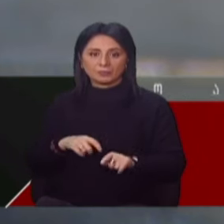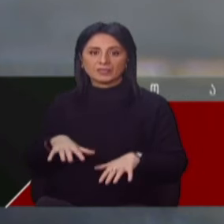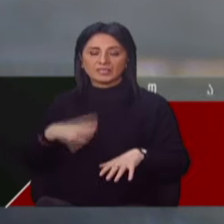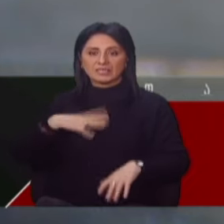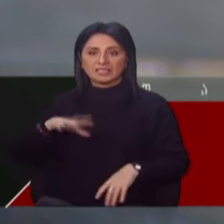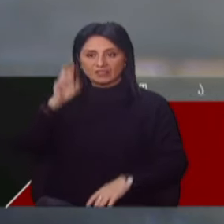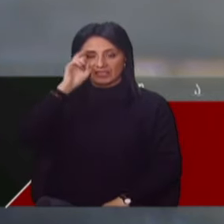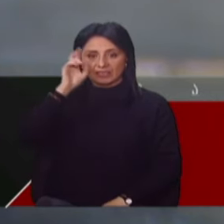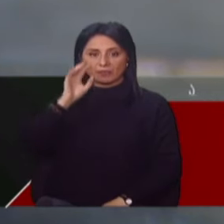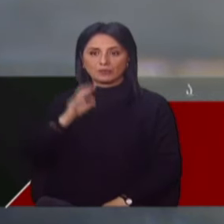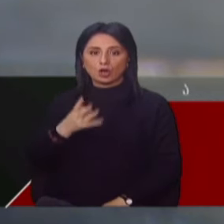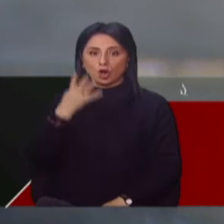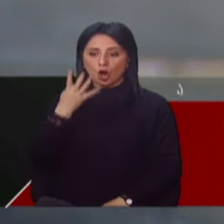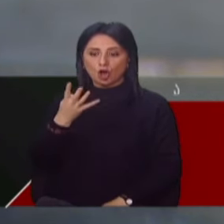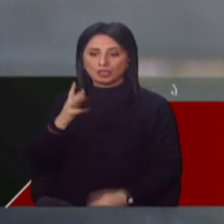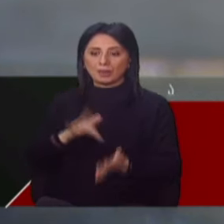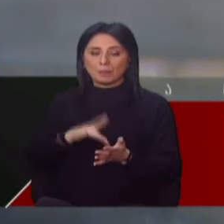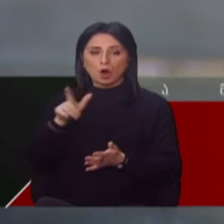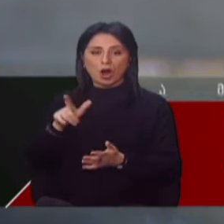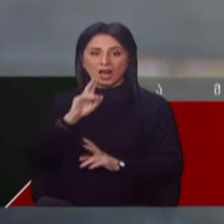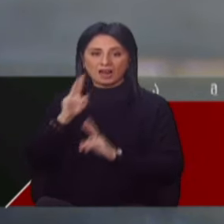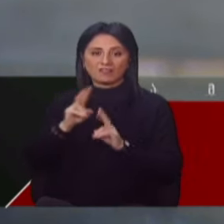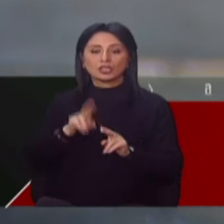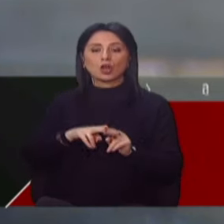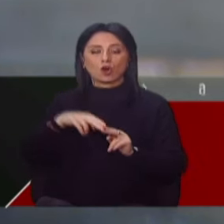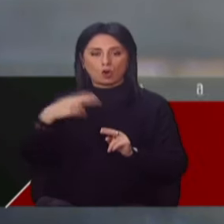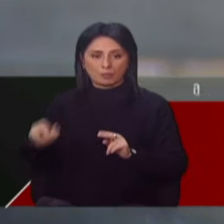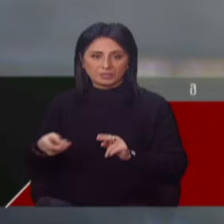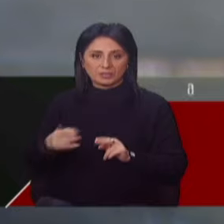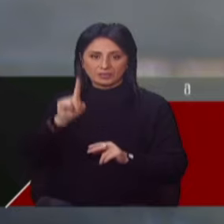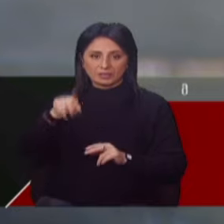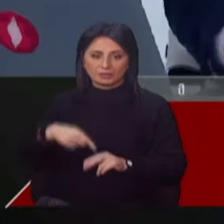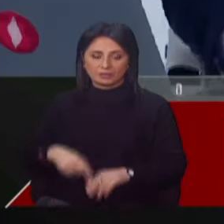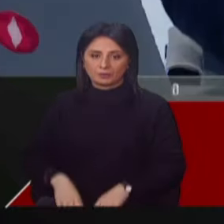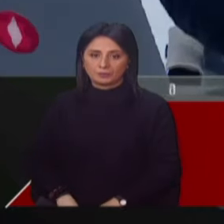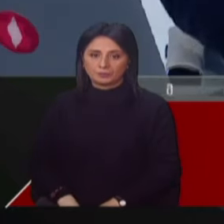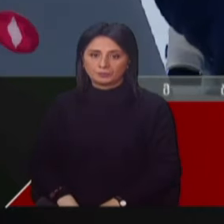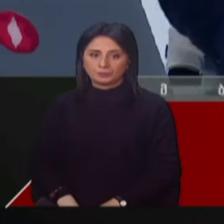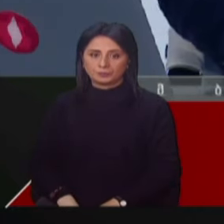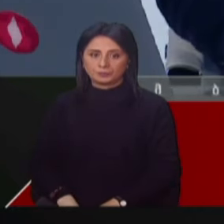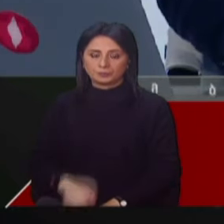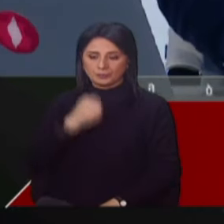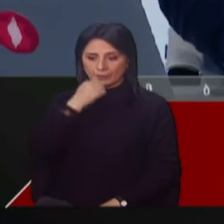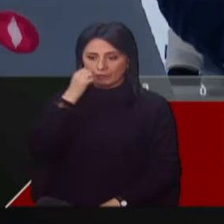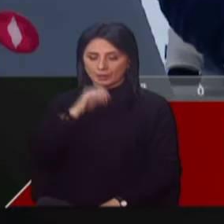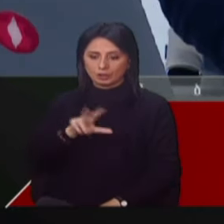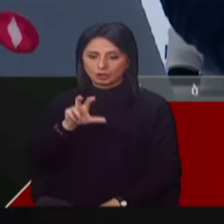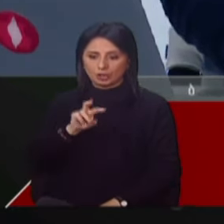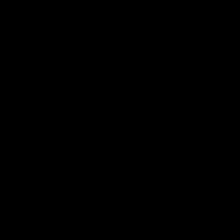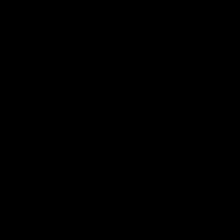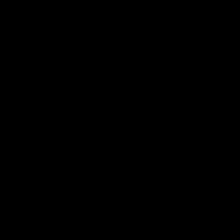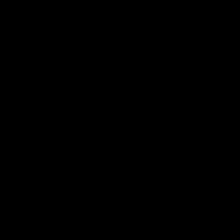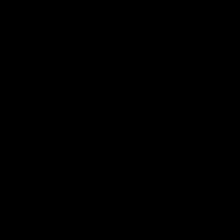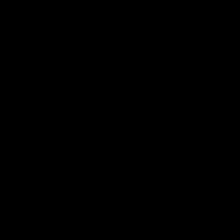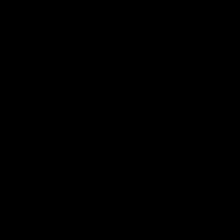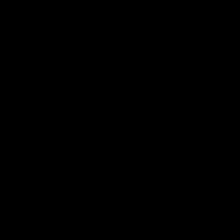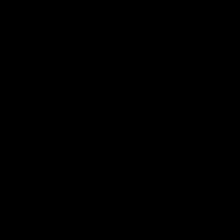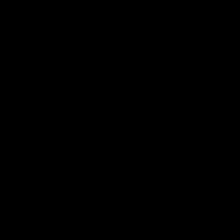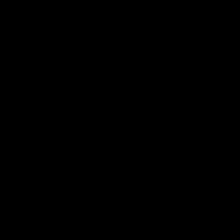საქართველოს სახელმწიფოს 4 მოქალაქის მიმართ კომპენსაციის გადახდა დაავალა. მადლობა, ეს ხატია ჯამალაშვილი იყო.